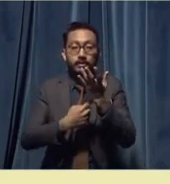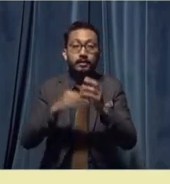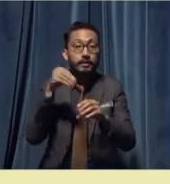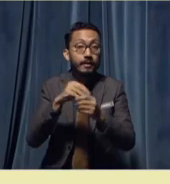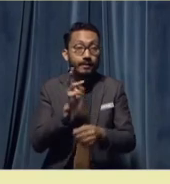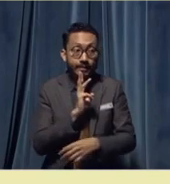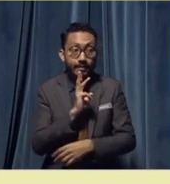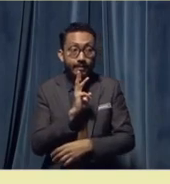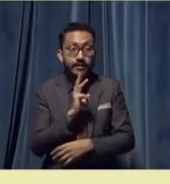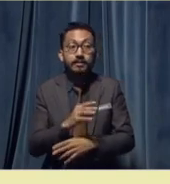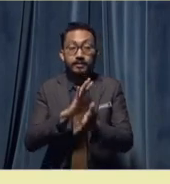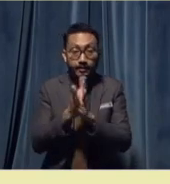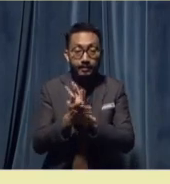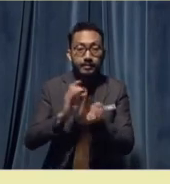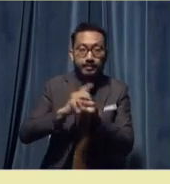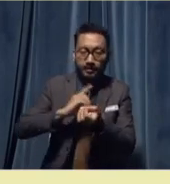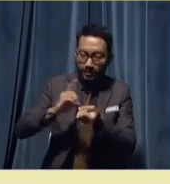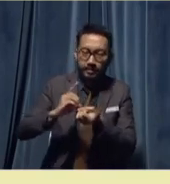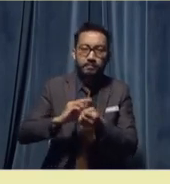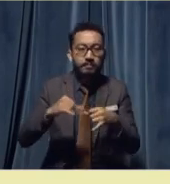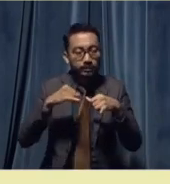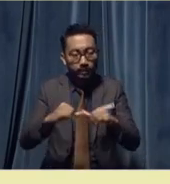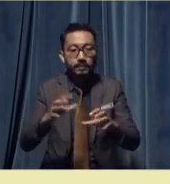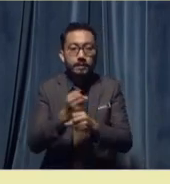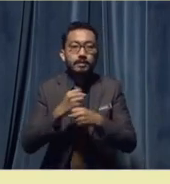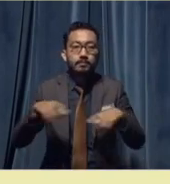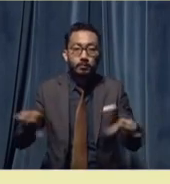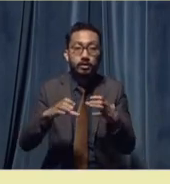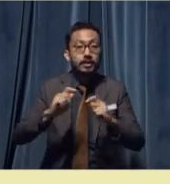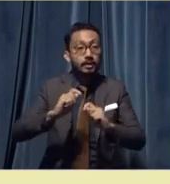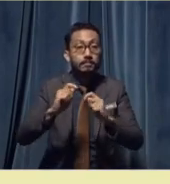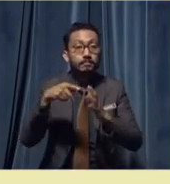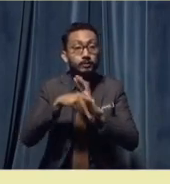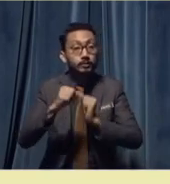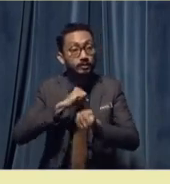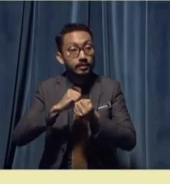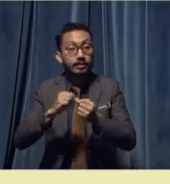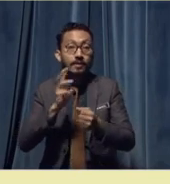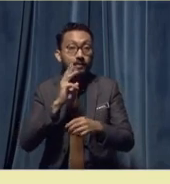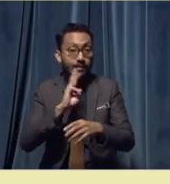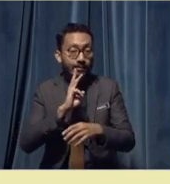dapat melakukan tindakan pencucian dalam air liat.